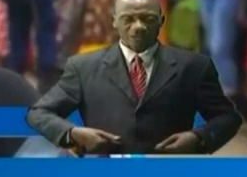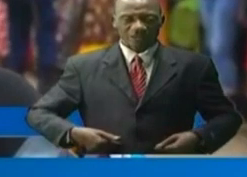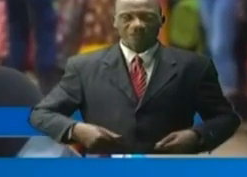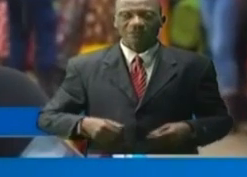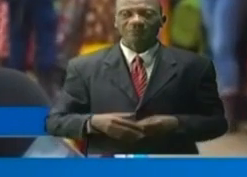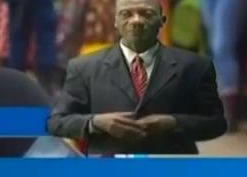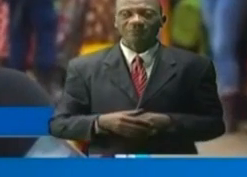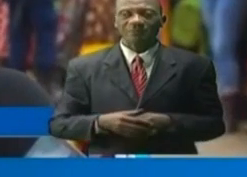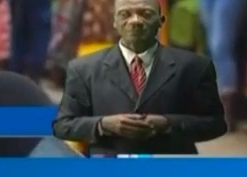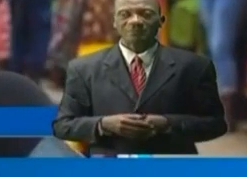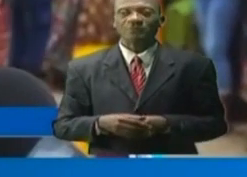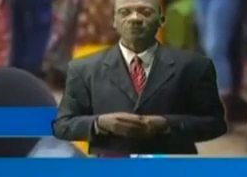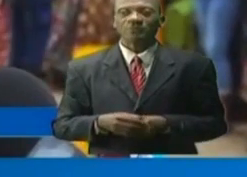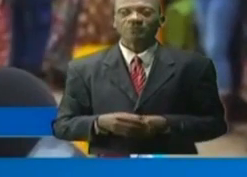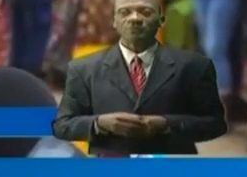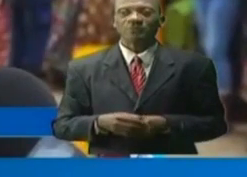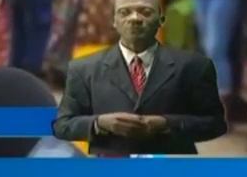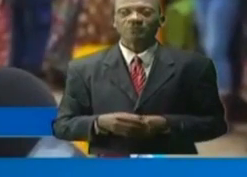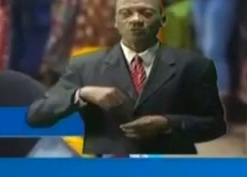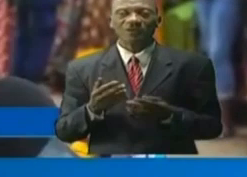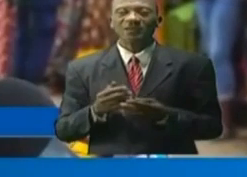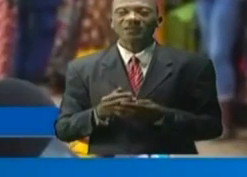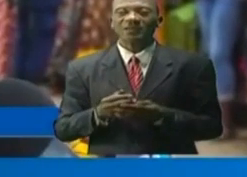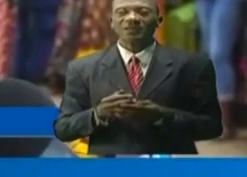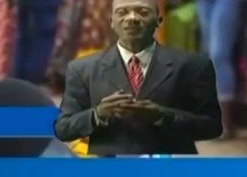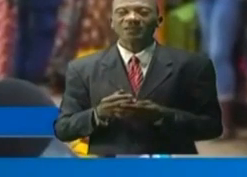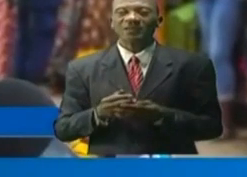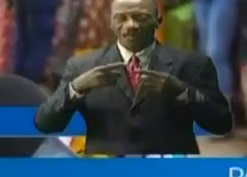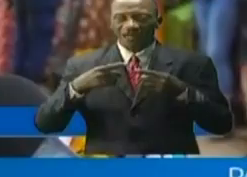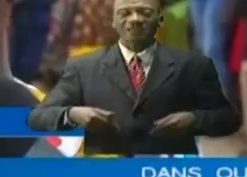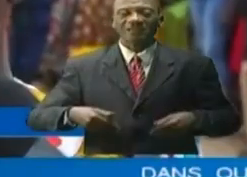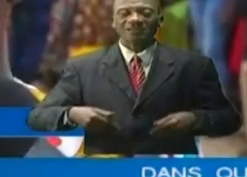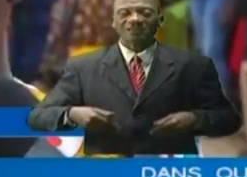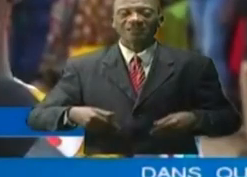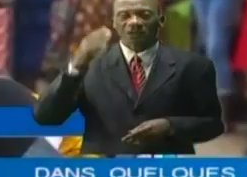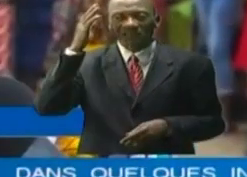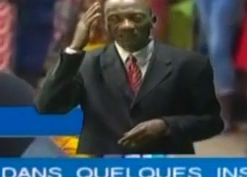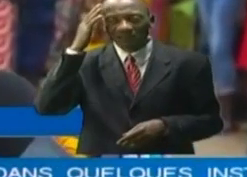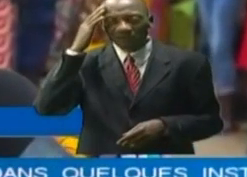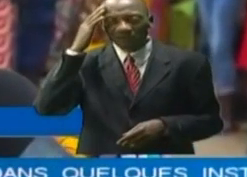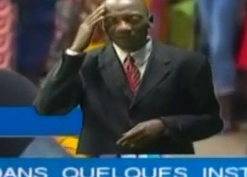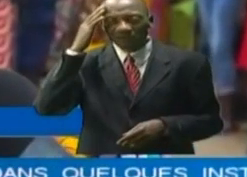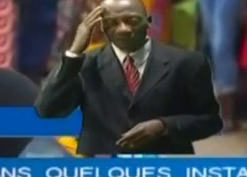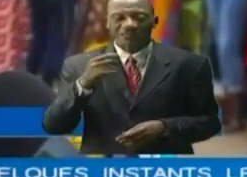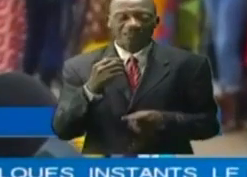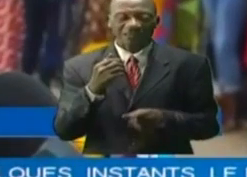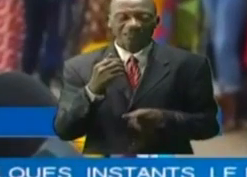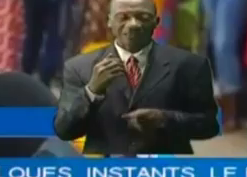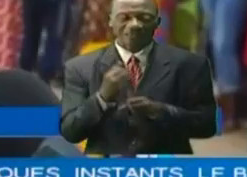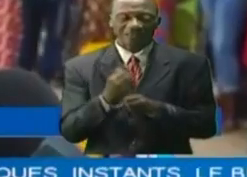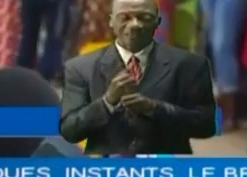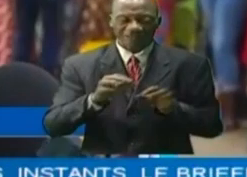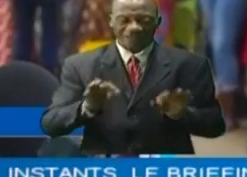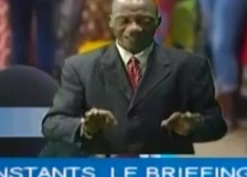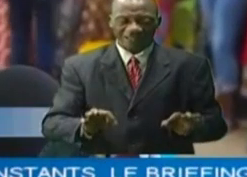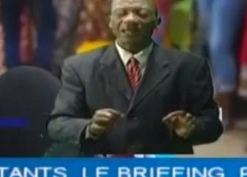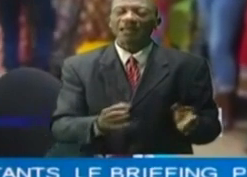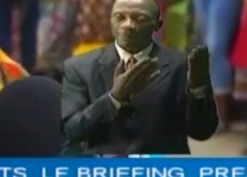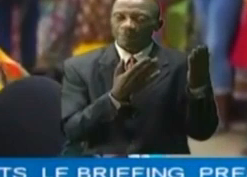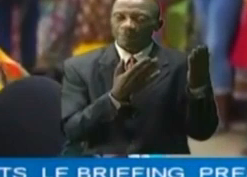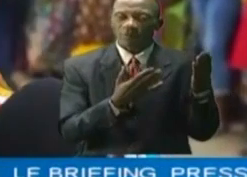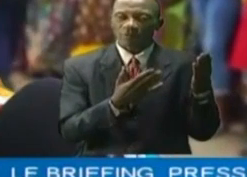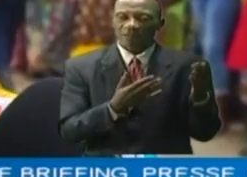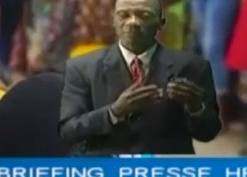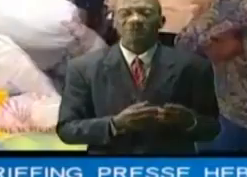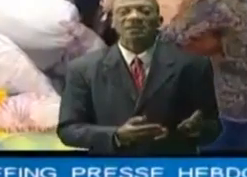les convaincre pour qu'ils soient persuadés que les métiers de la terre sont nobles, modernes et utiles